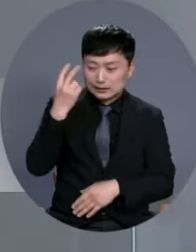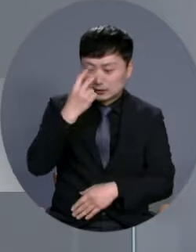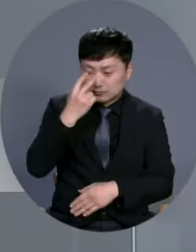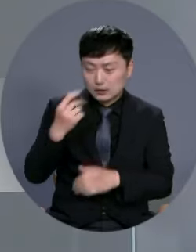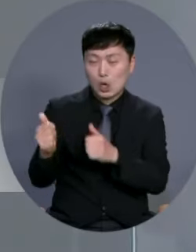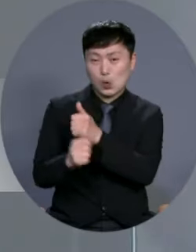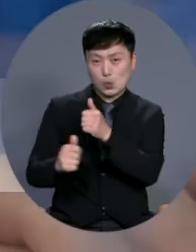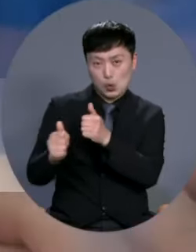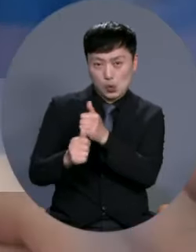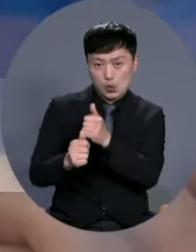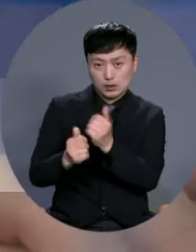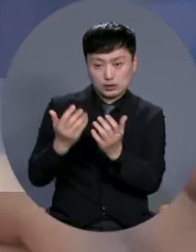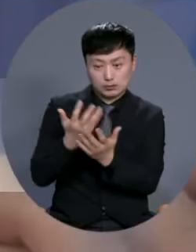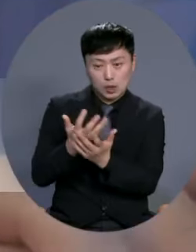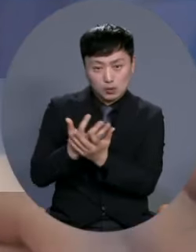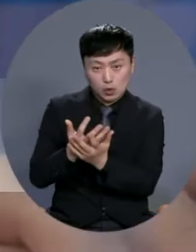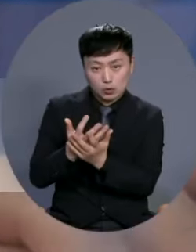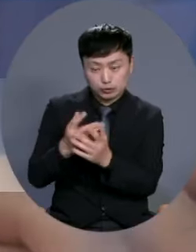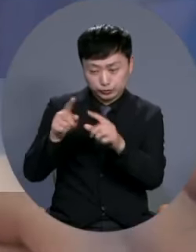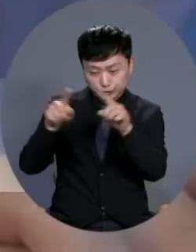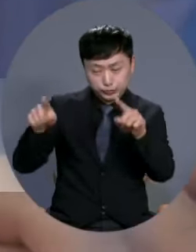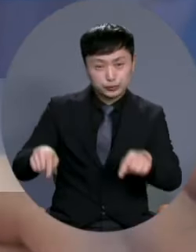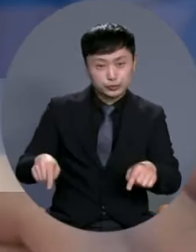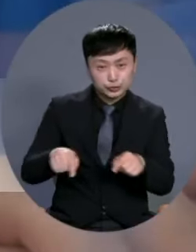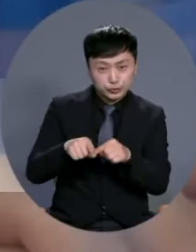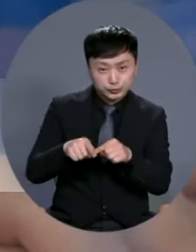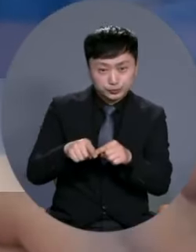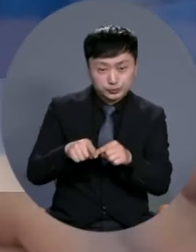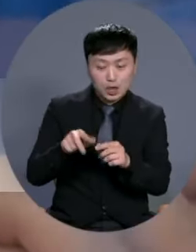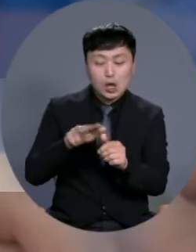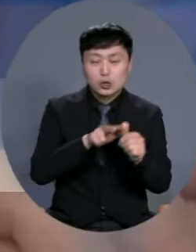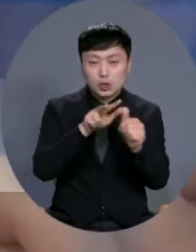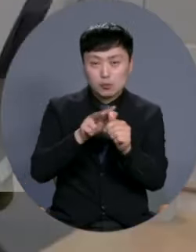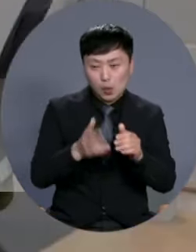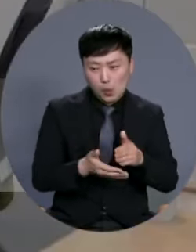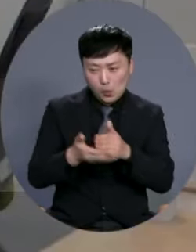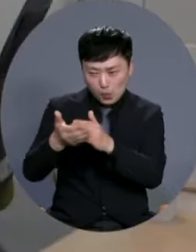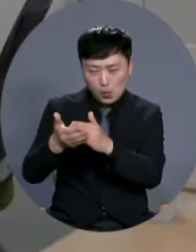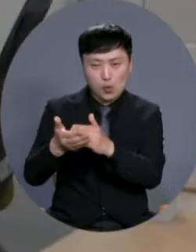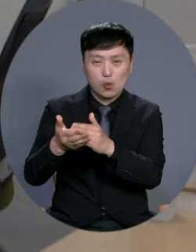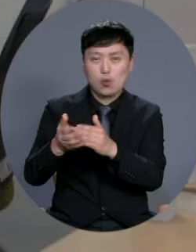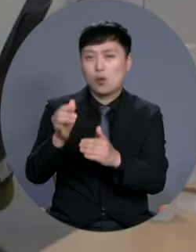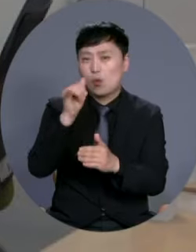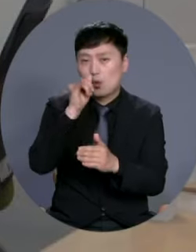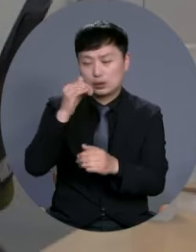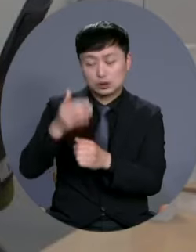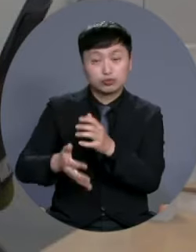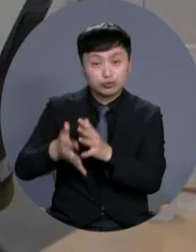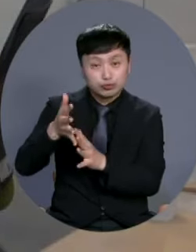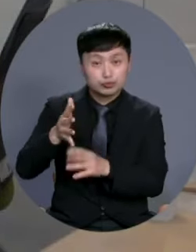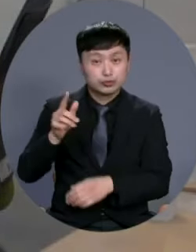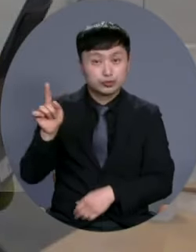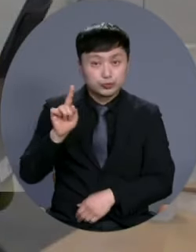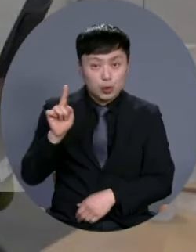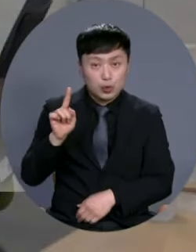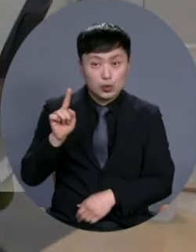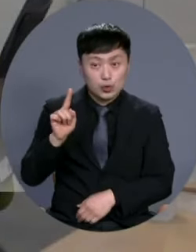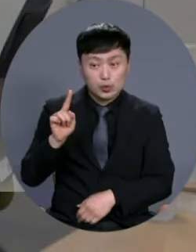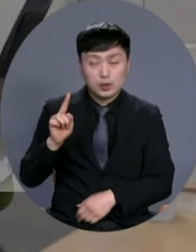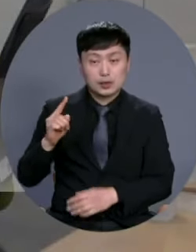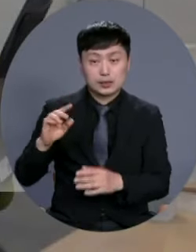심사위원 명단과 제안서 채점 결과 등에 대한 행정정보 공개를 청구했습니다. 하지만 대구시는 해당